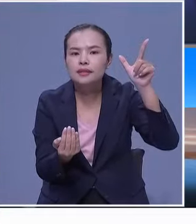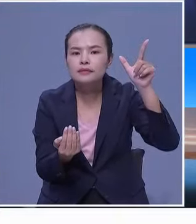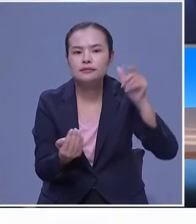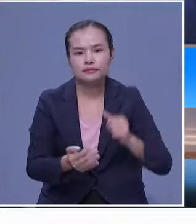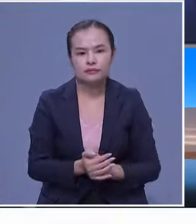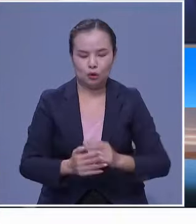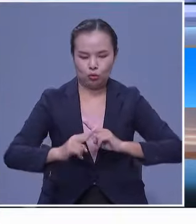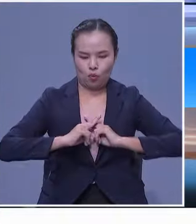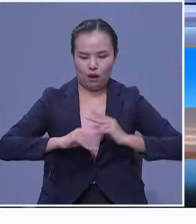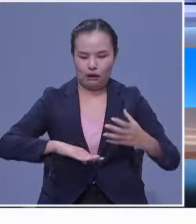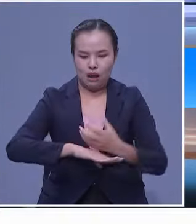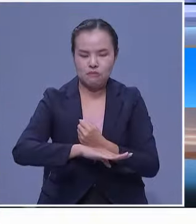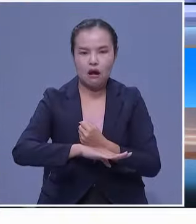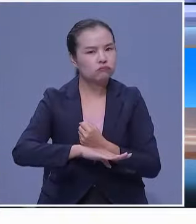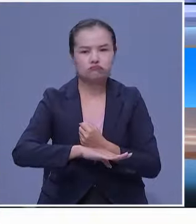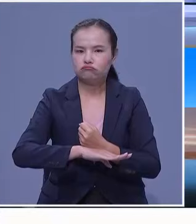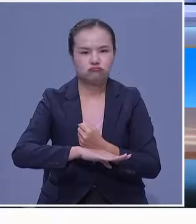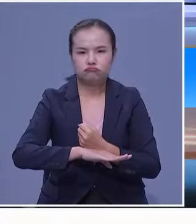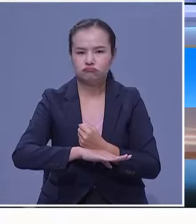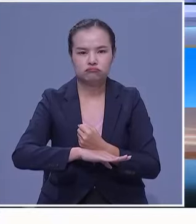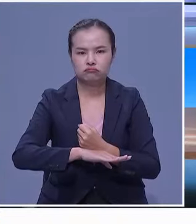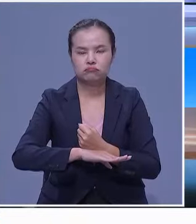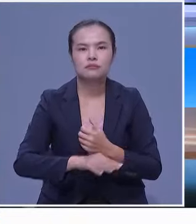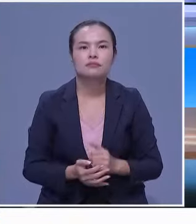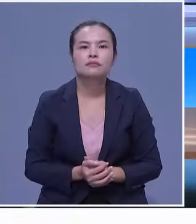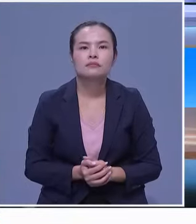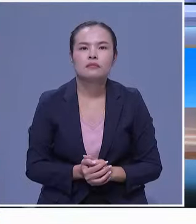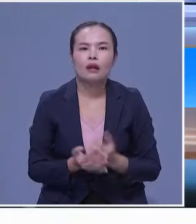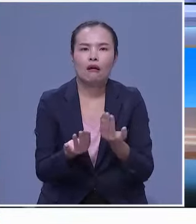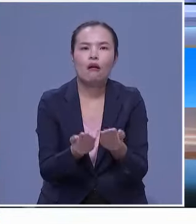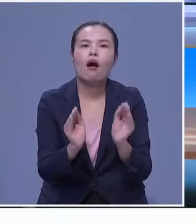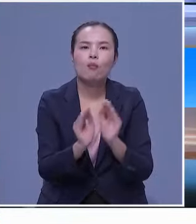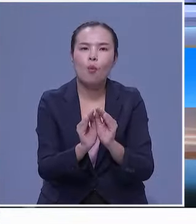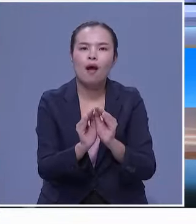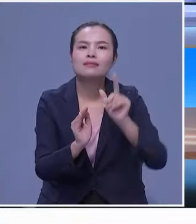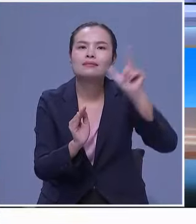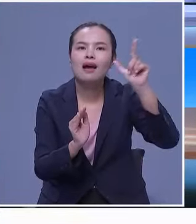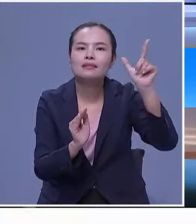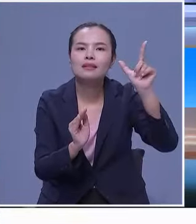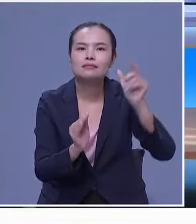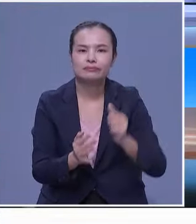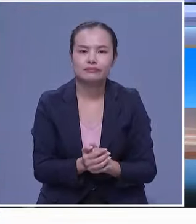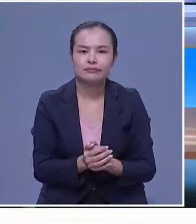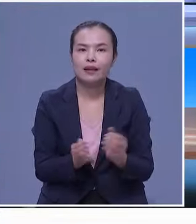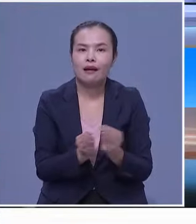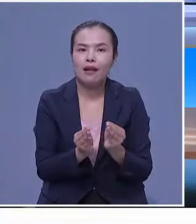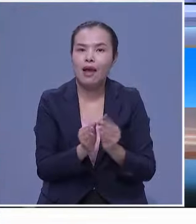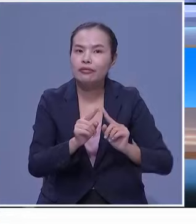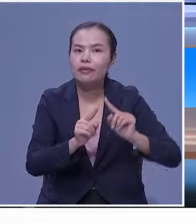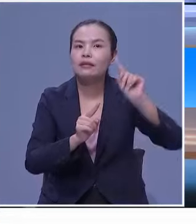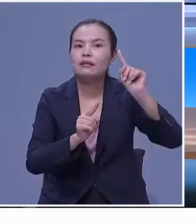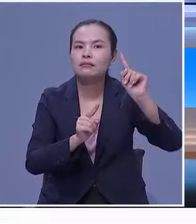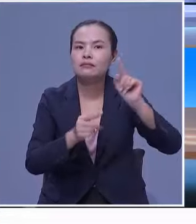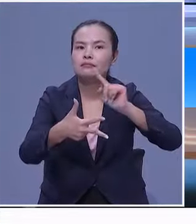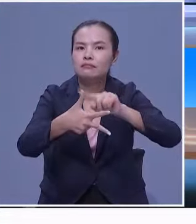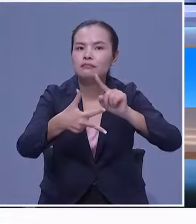การที่ตัวเองเนี่ยเป็นนักการเมือง มีต้นทุนทางการเมืองอยู่แล้ว คือเป็นคนในตระกูลชินวัตรนั่นแหละ ครับ ทีนี้คะแนนที่สูงขึ้นมาเป็นอันดับหนึ่งจึงมาจาก